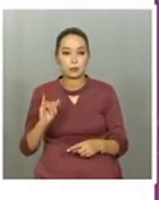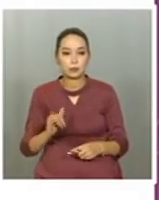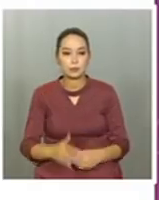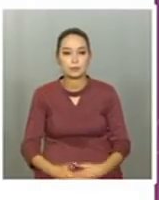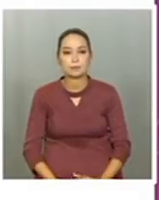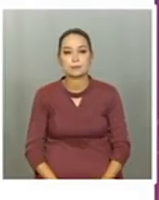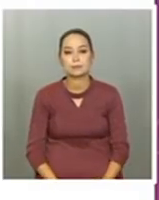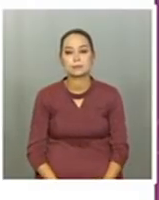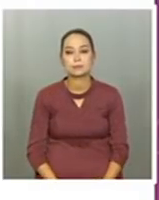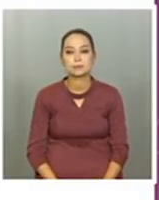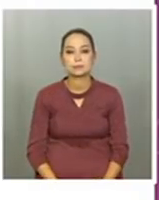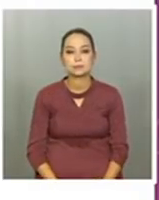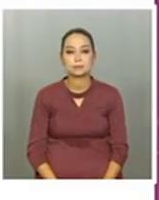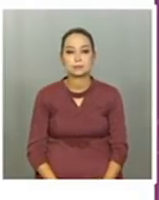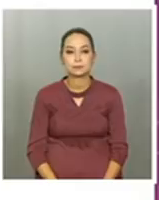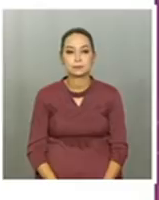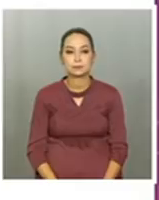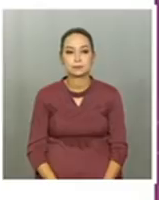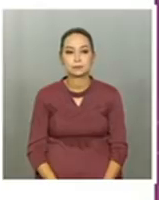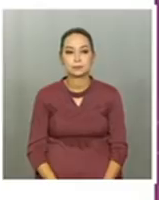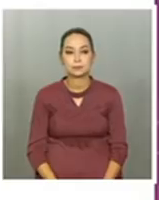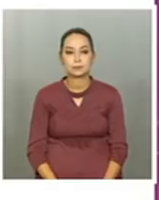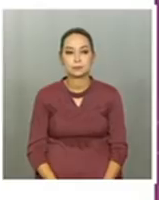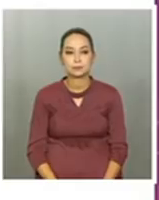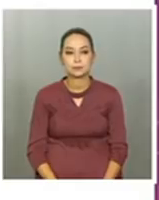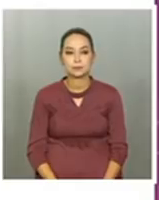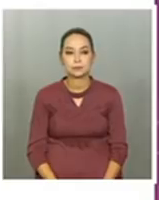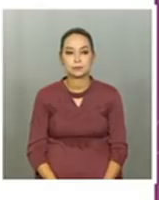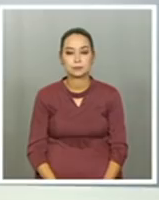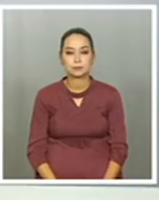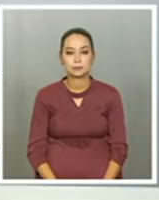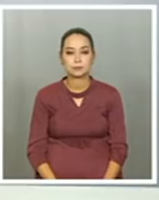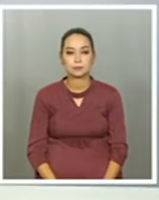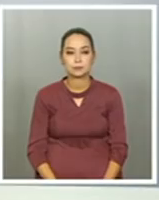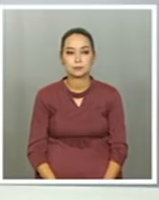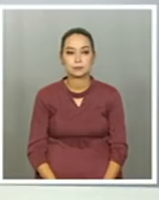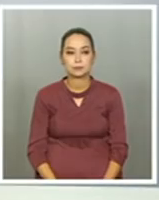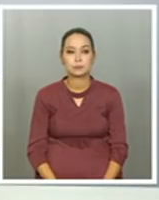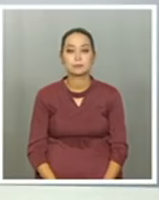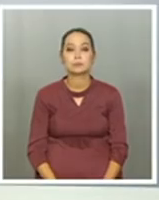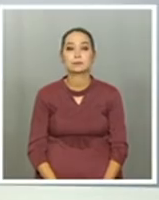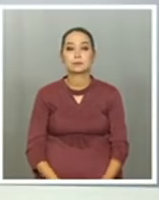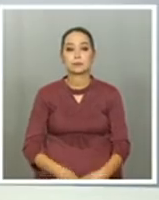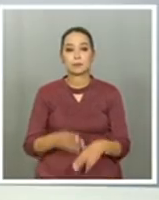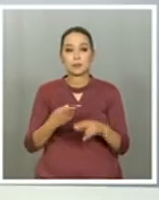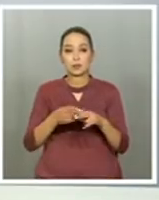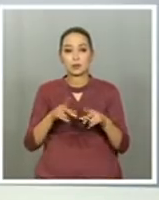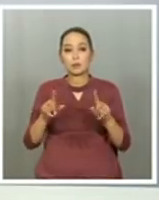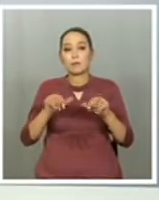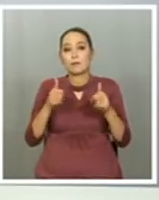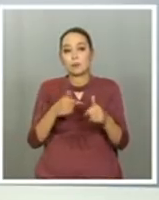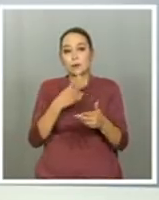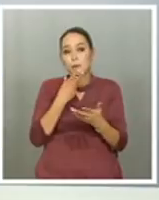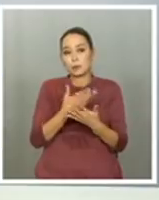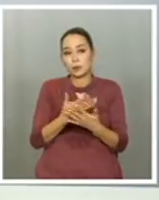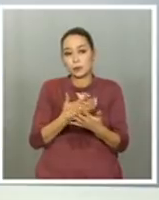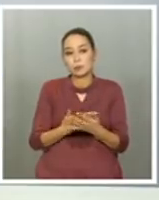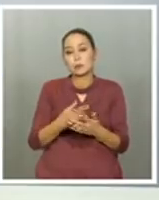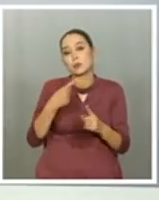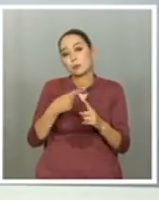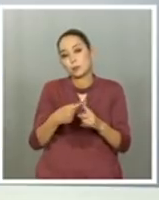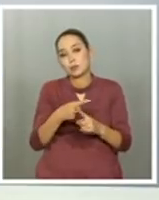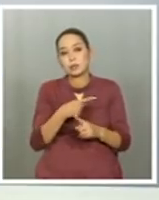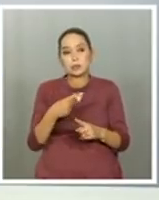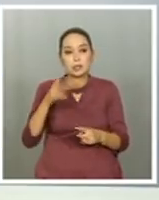М2, жақша жабылған көбейтілген U. Енді осы формада да көрсетілген минус және плюс